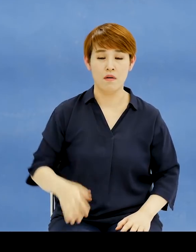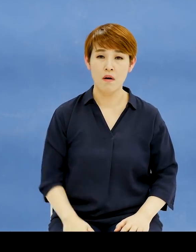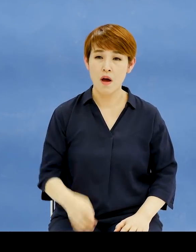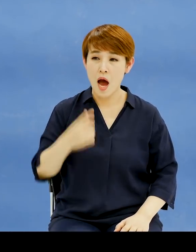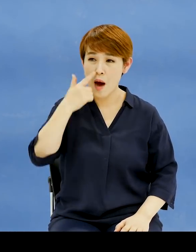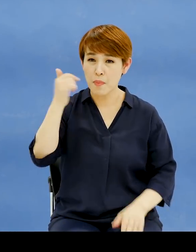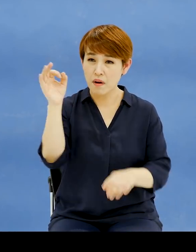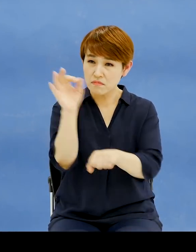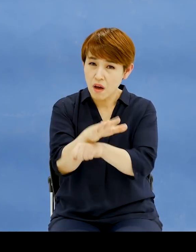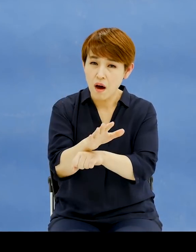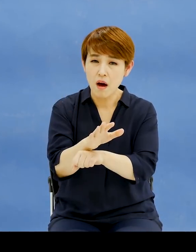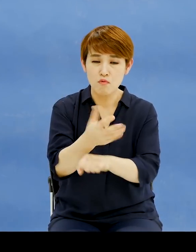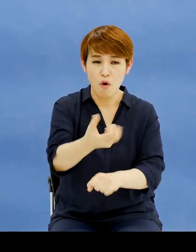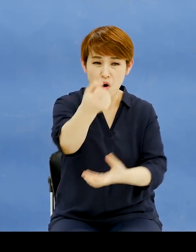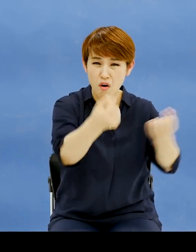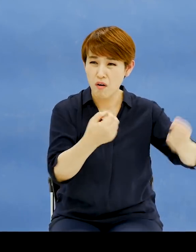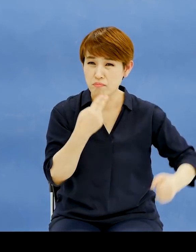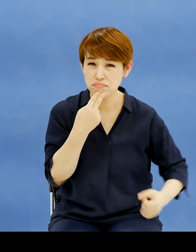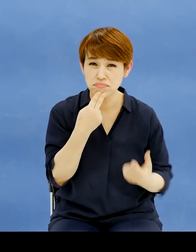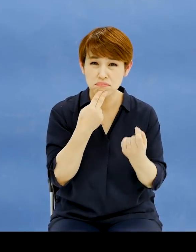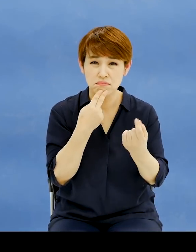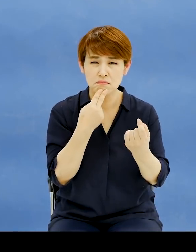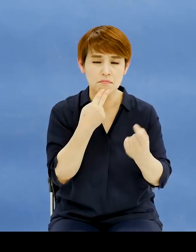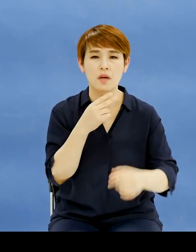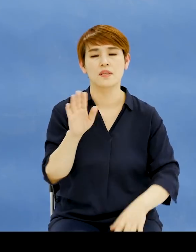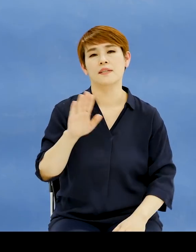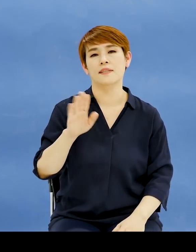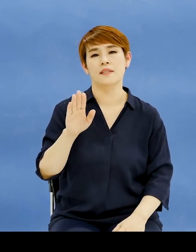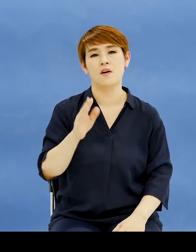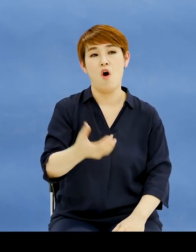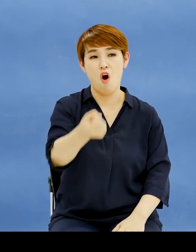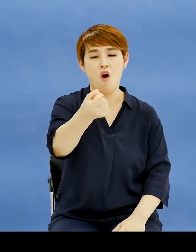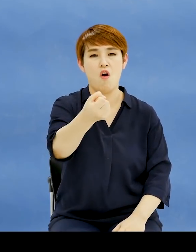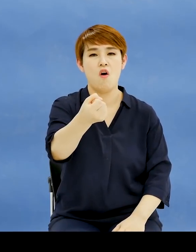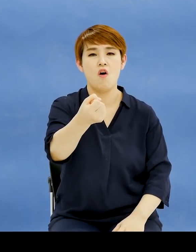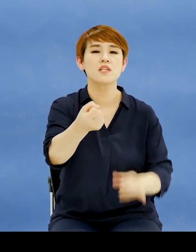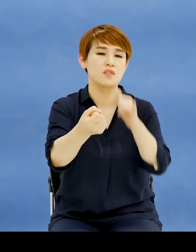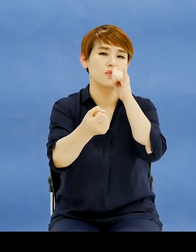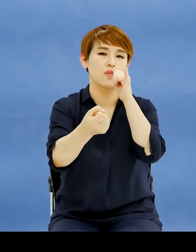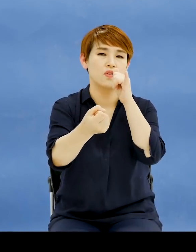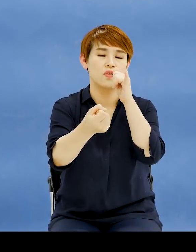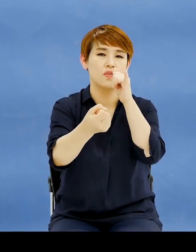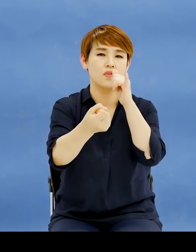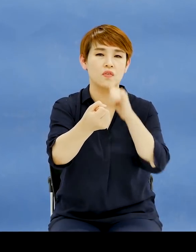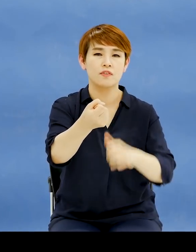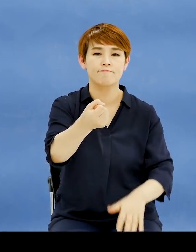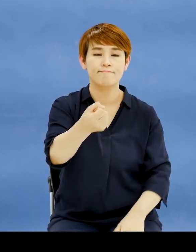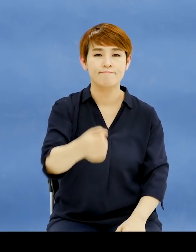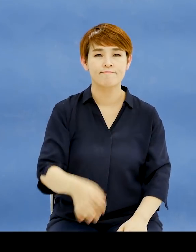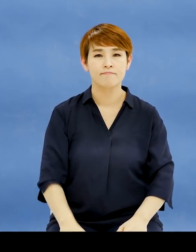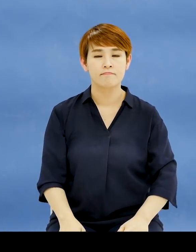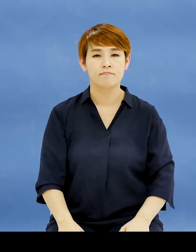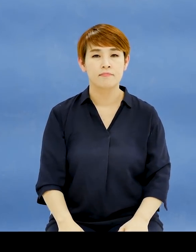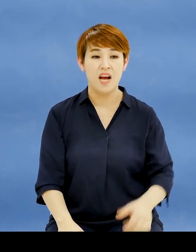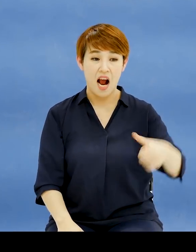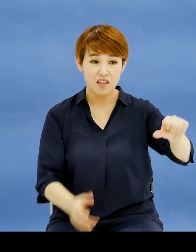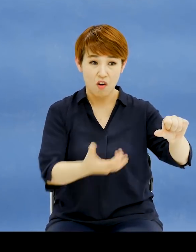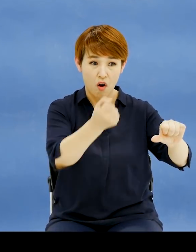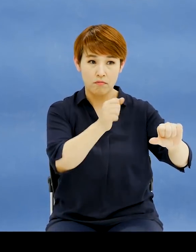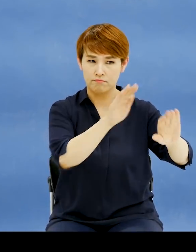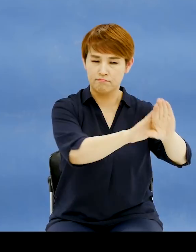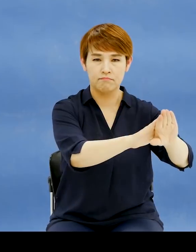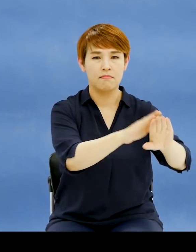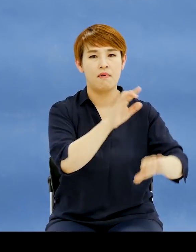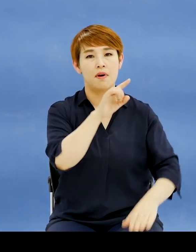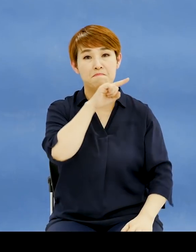아니 아버지가 구입을 했으면 누구 거라는 게 그래도 이게 소유주가 따로 있더라고요. 오, 그래요? 그래서